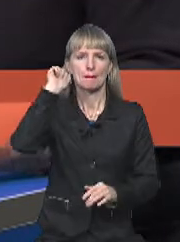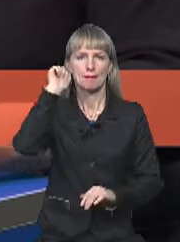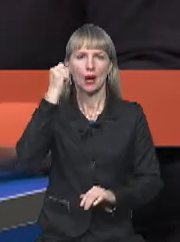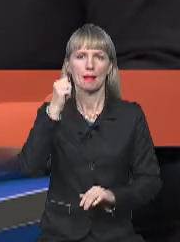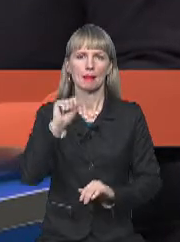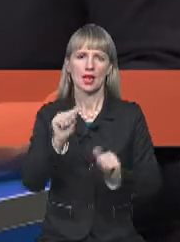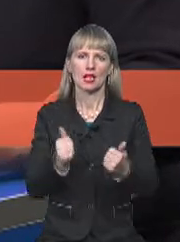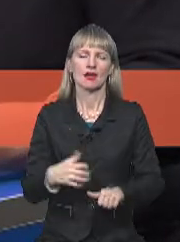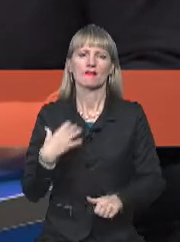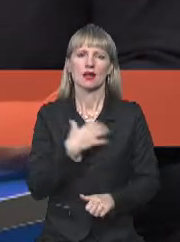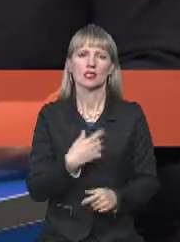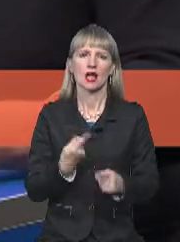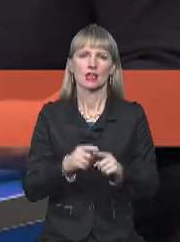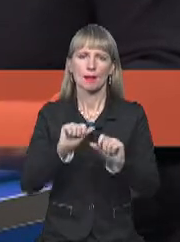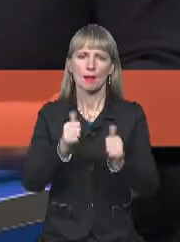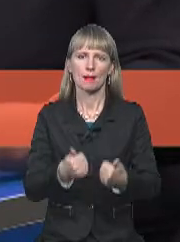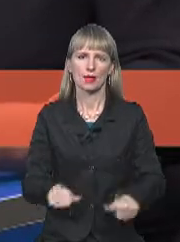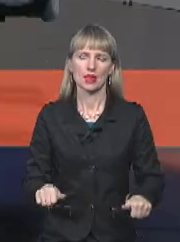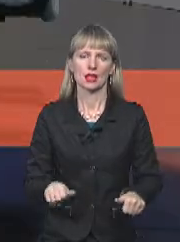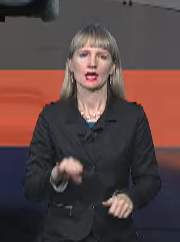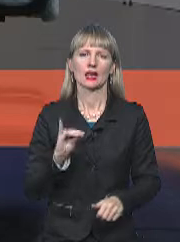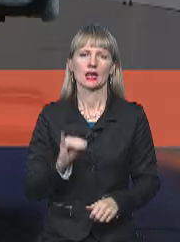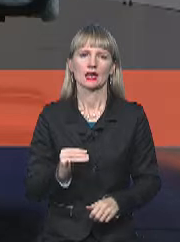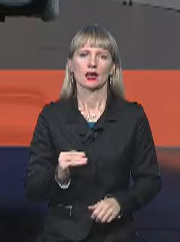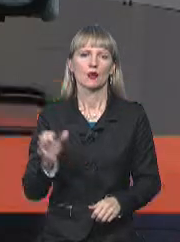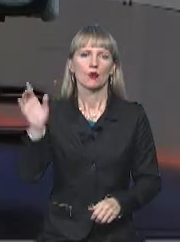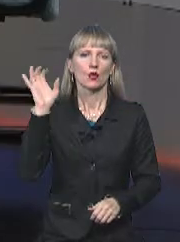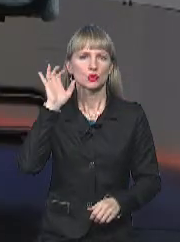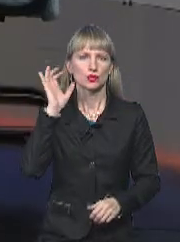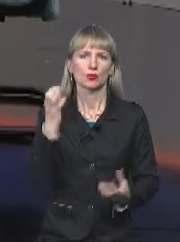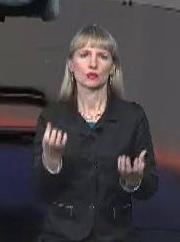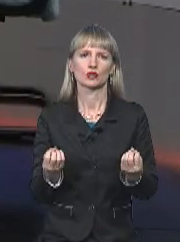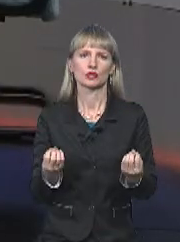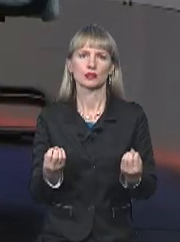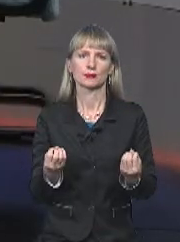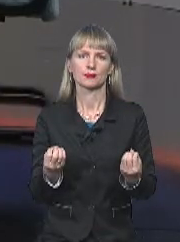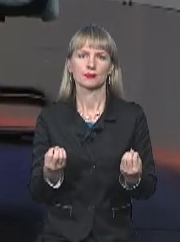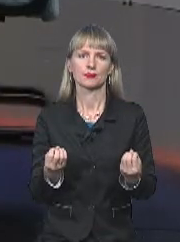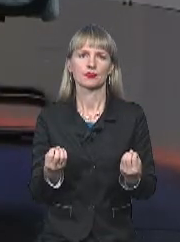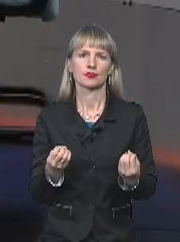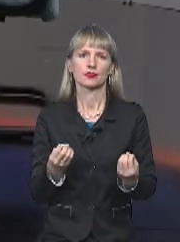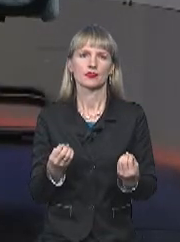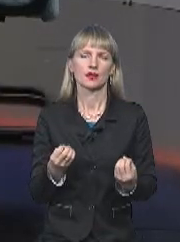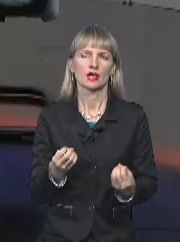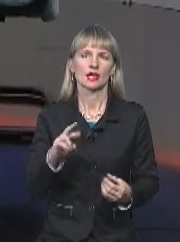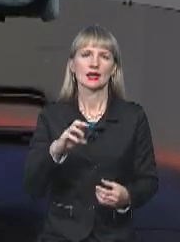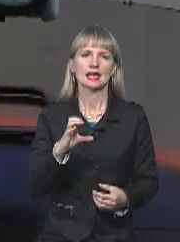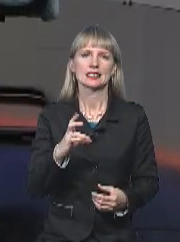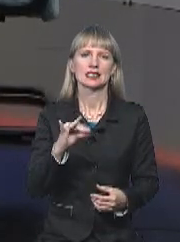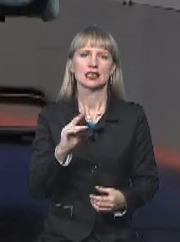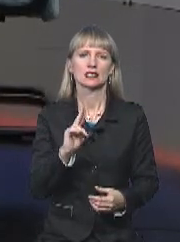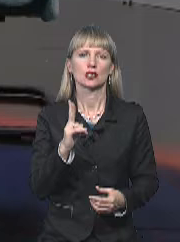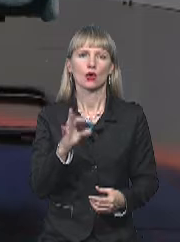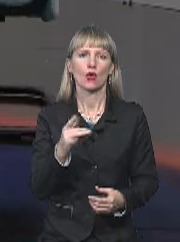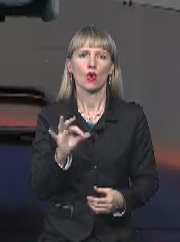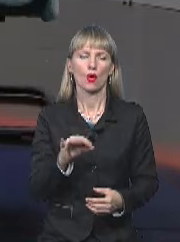дуже важливо, цього пам'ятника. І давайте послухаємо ще пана Олега Ясенецького. Він